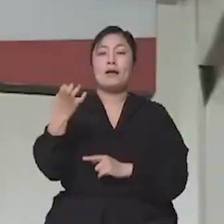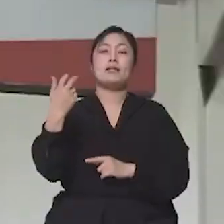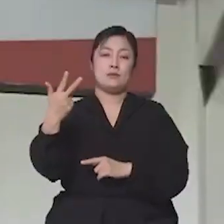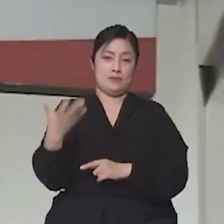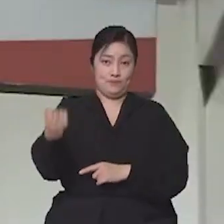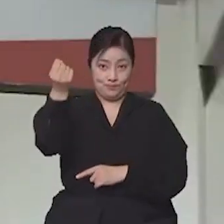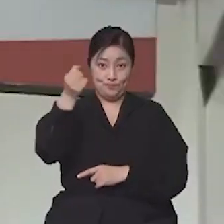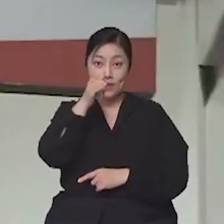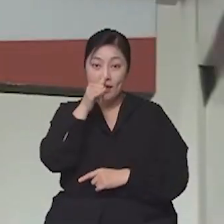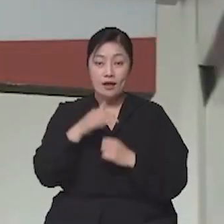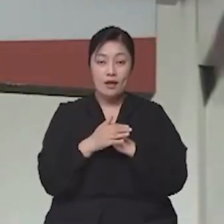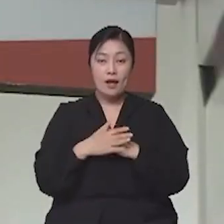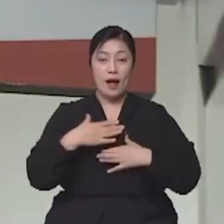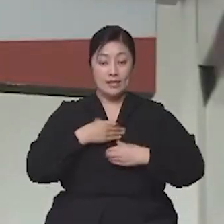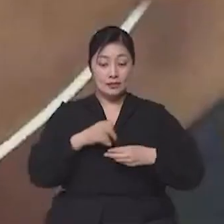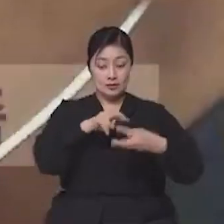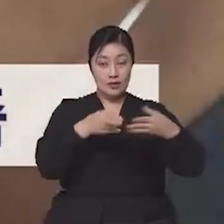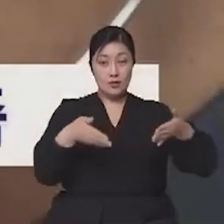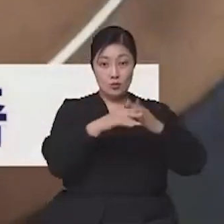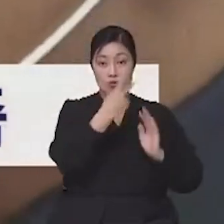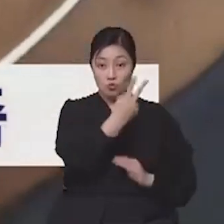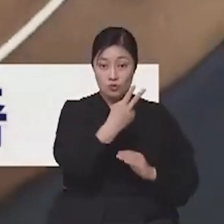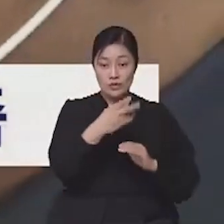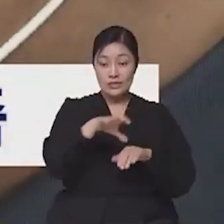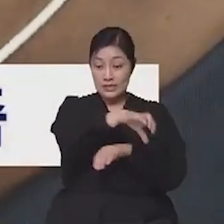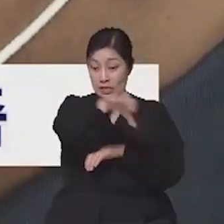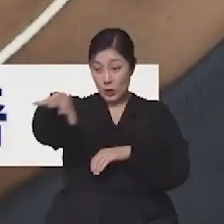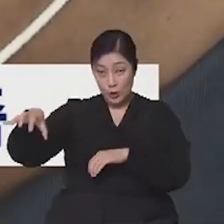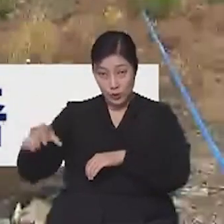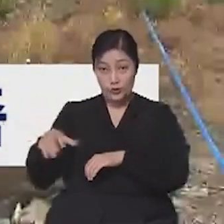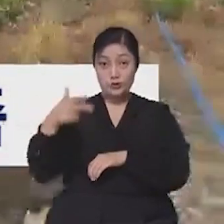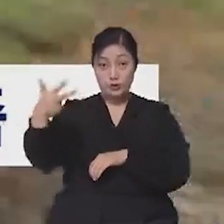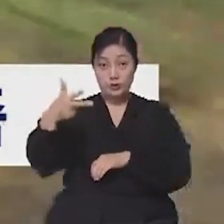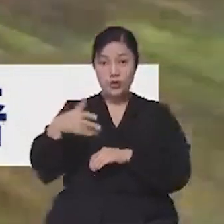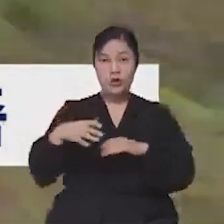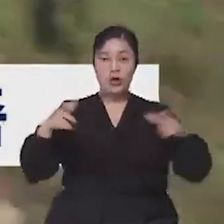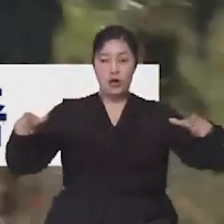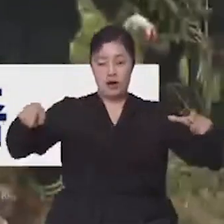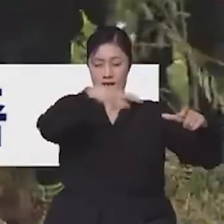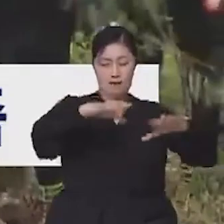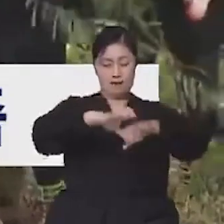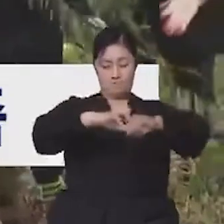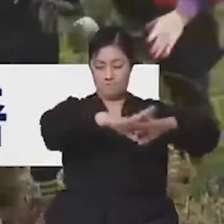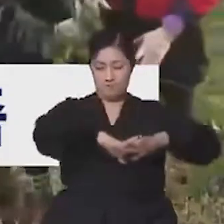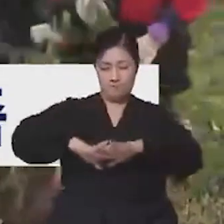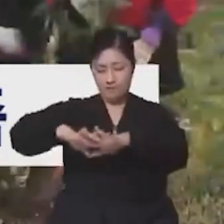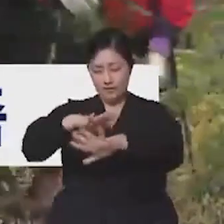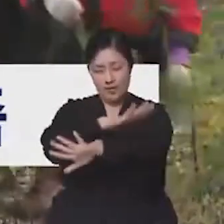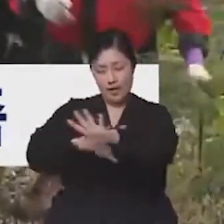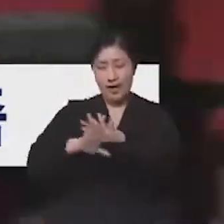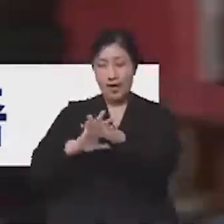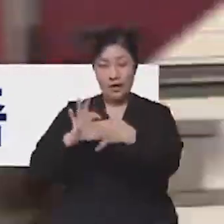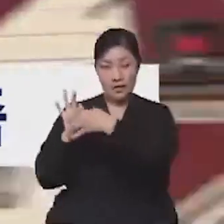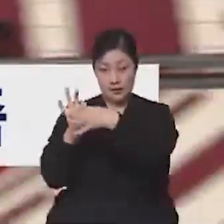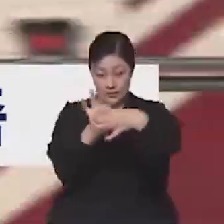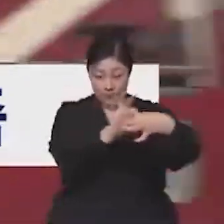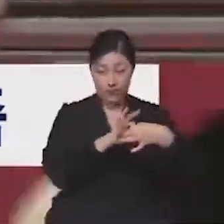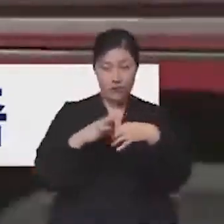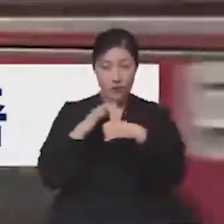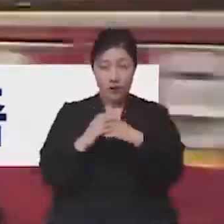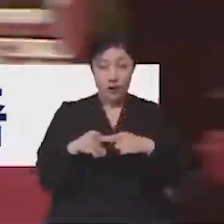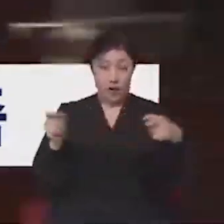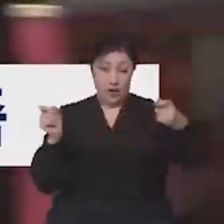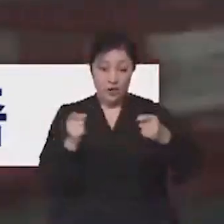갖췄습니다. 안전센터 2곳과 지역대 7곳이 관내를 거미줄처럼 연결해 응급 대응 시간이